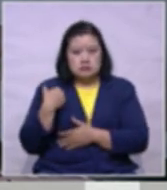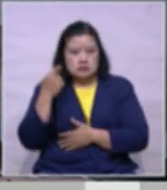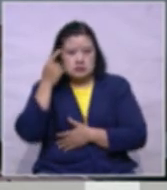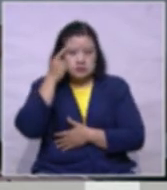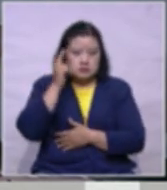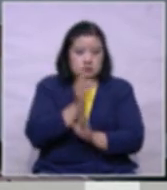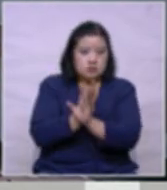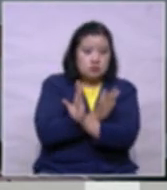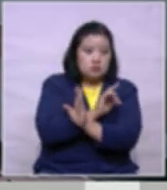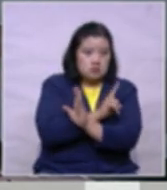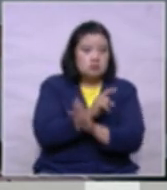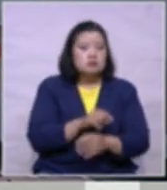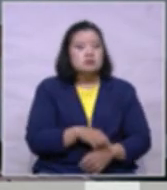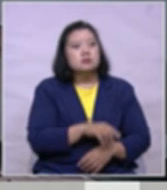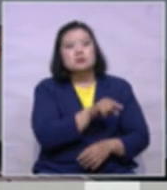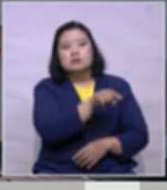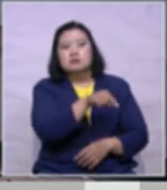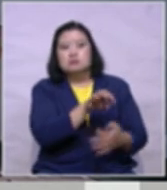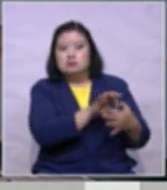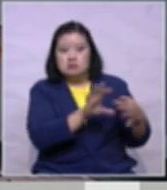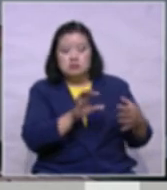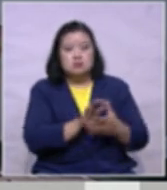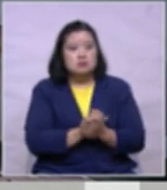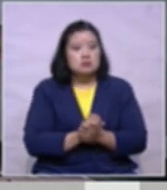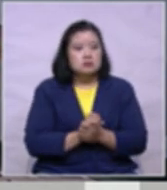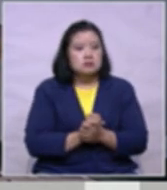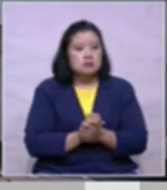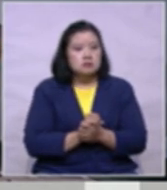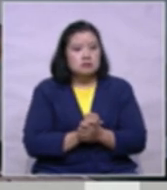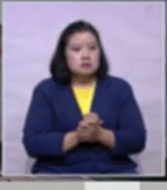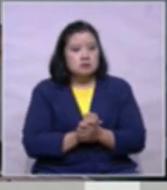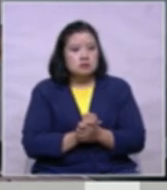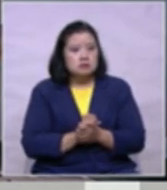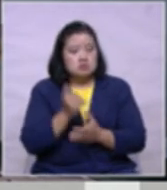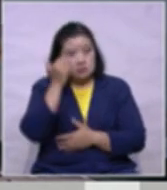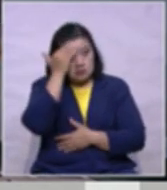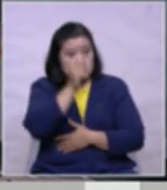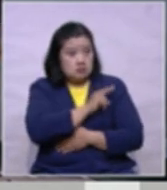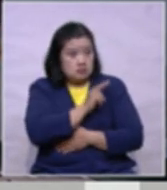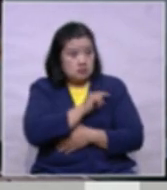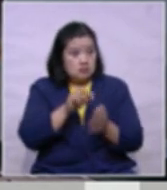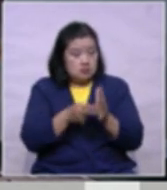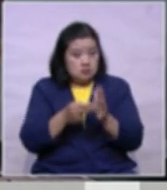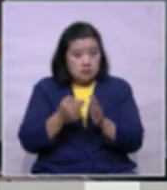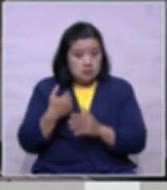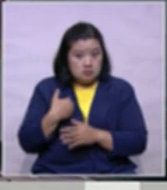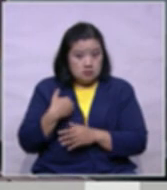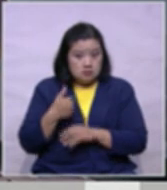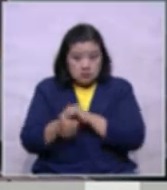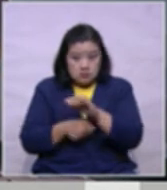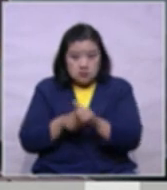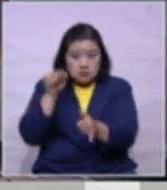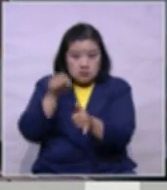านั้นเป็นหน้าที่ของคนอื่น คุณปื้มใช้คำแบบมีเรื่องนะคือคำว่าหน้าที่แปลว่าต้องมีคนสั่งนะคุณปื้มใช้ค